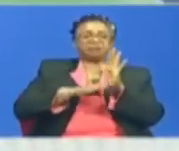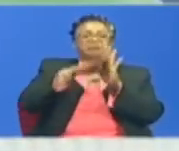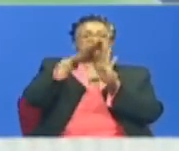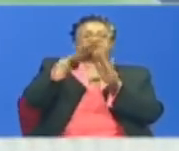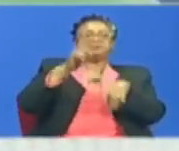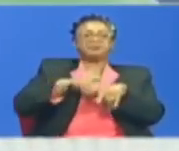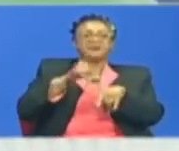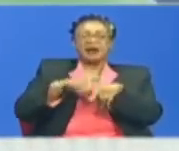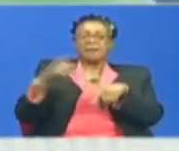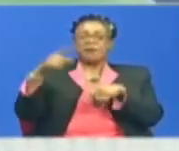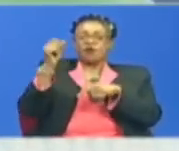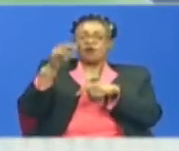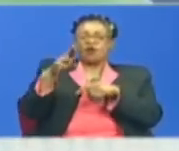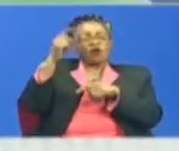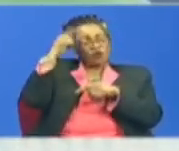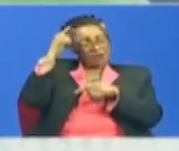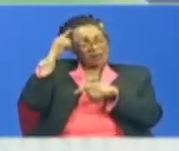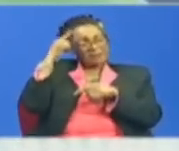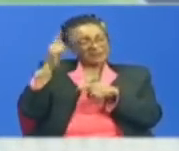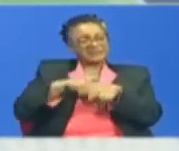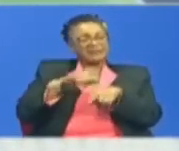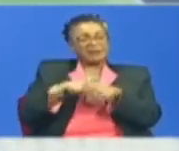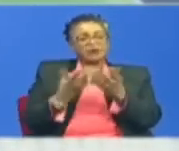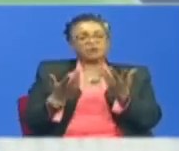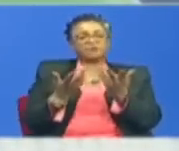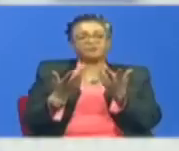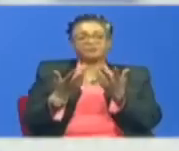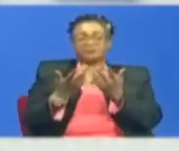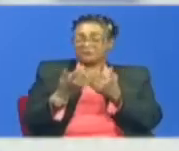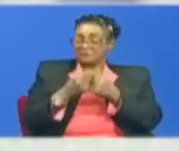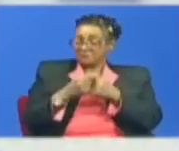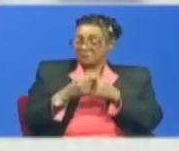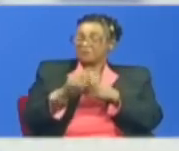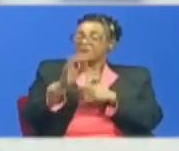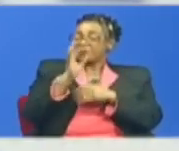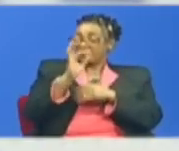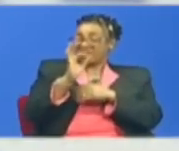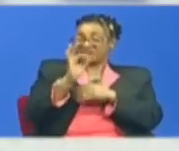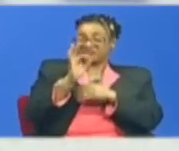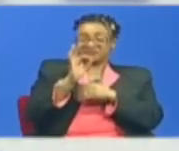Mahia, unaukumbukaje ule wakati? Ilikuwa ni time poa kwa sababu